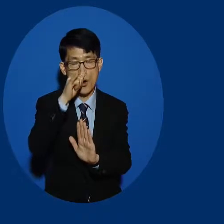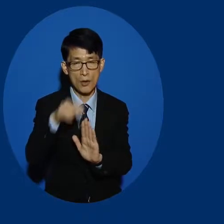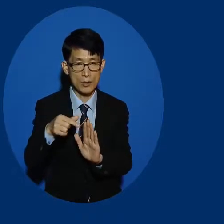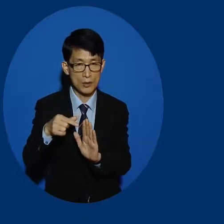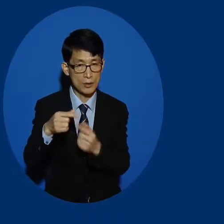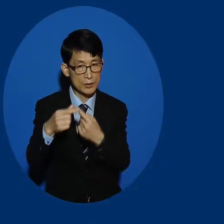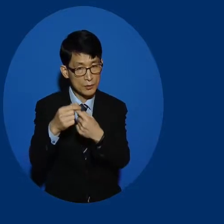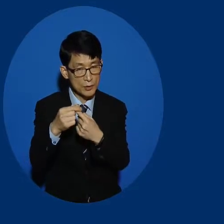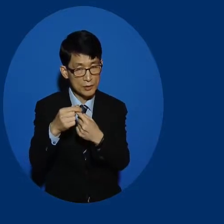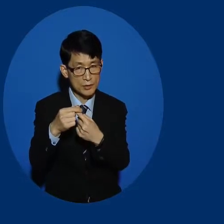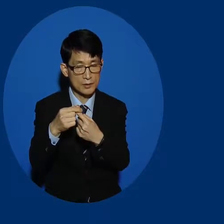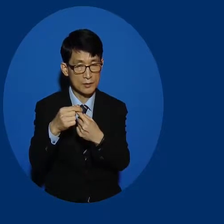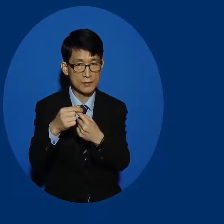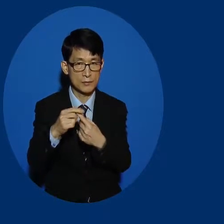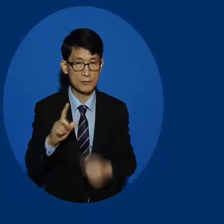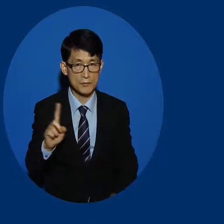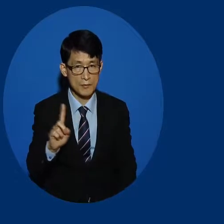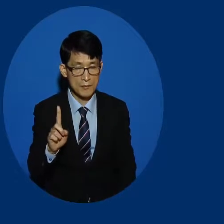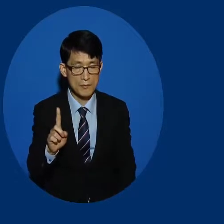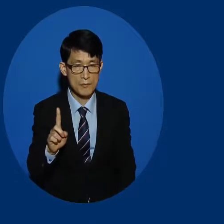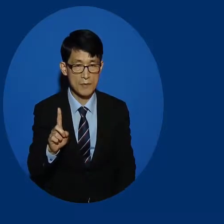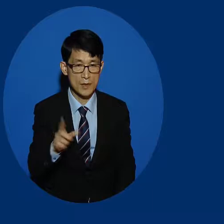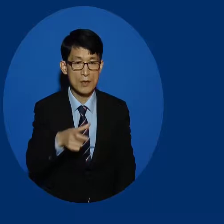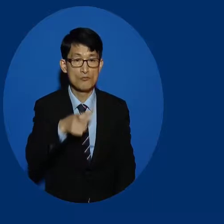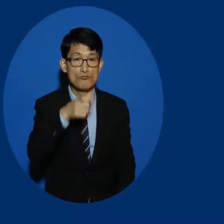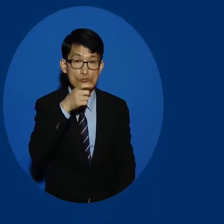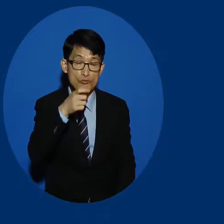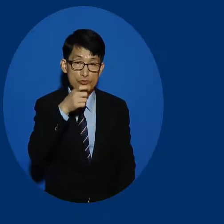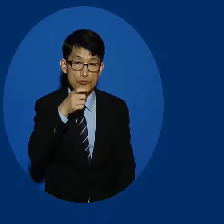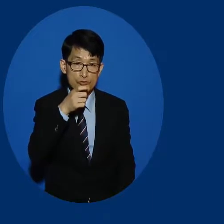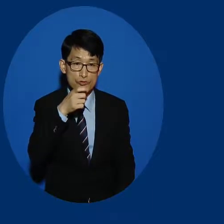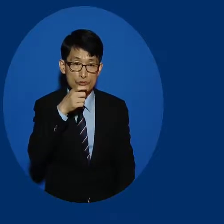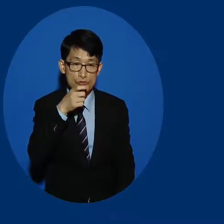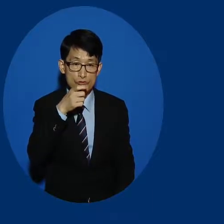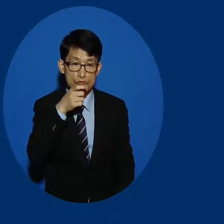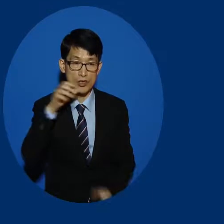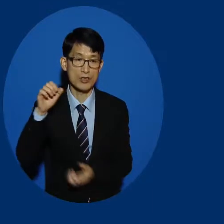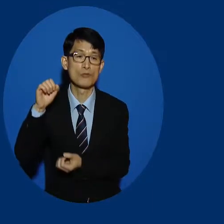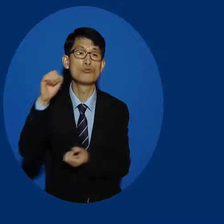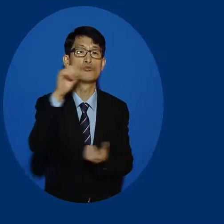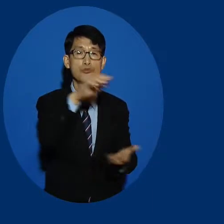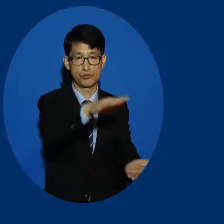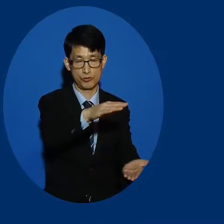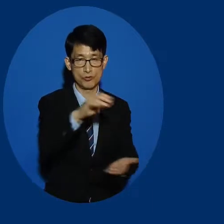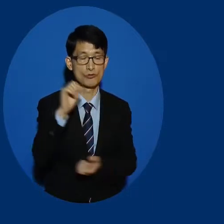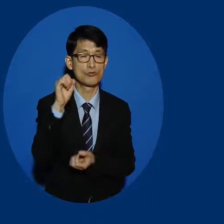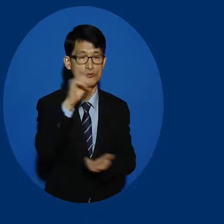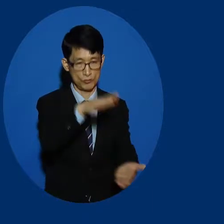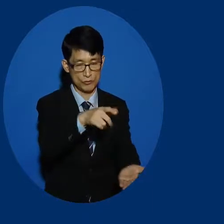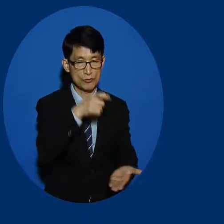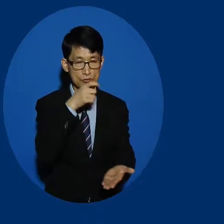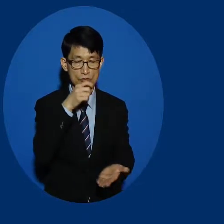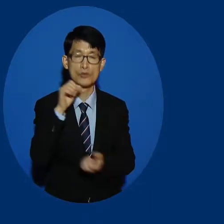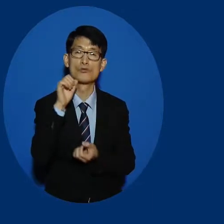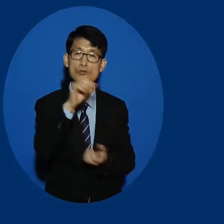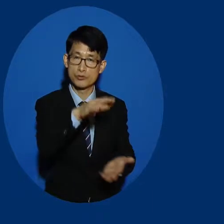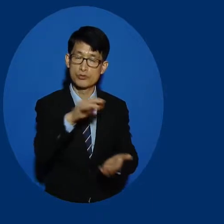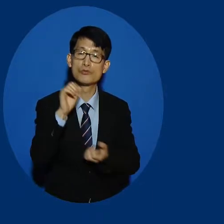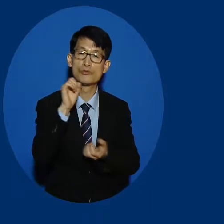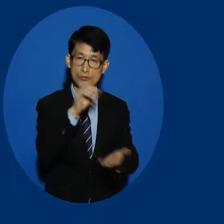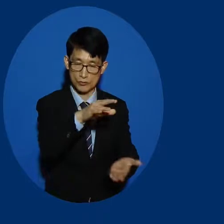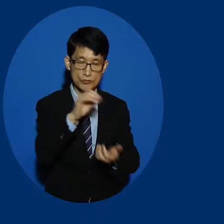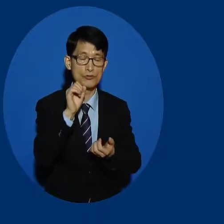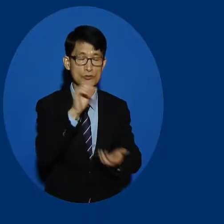첫 번째 단계에서는 물을 공급해줘요. 계속해서 물을